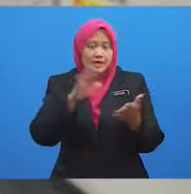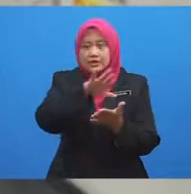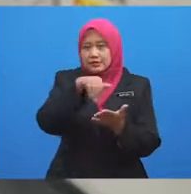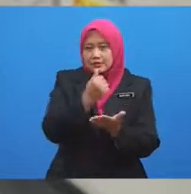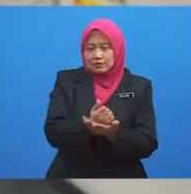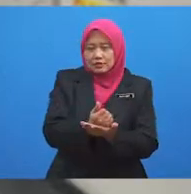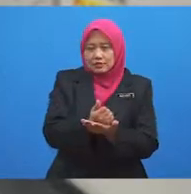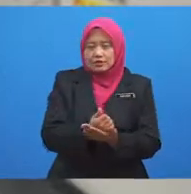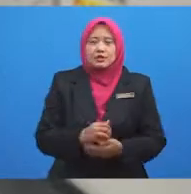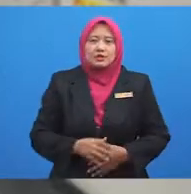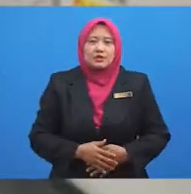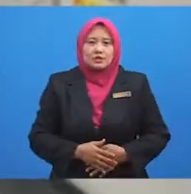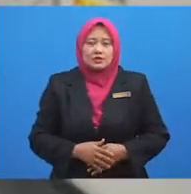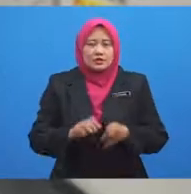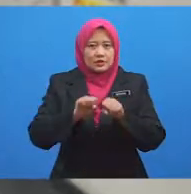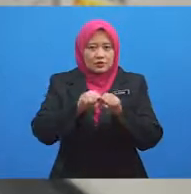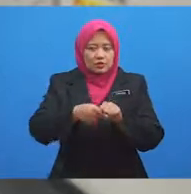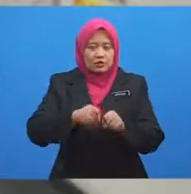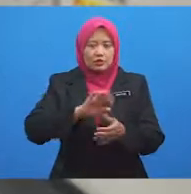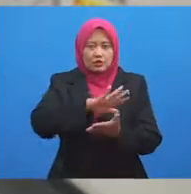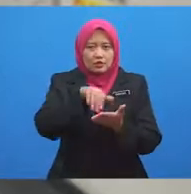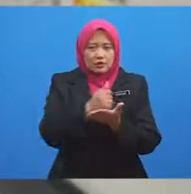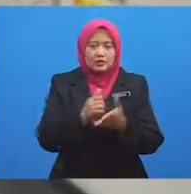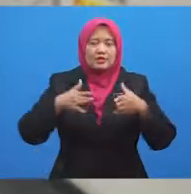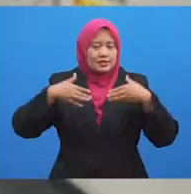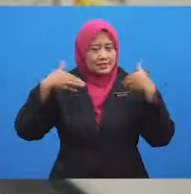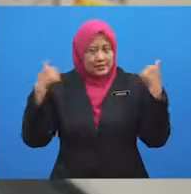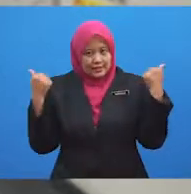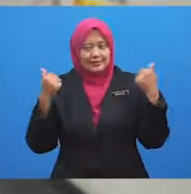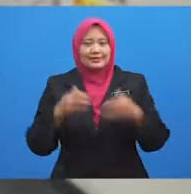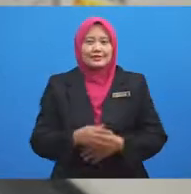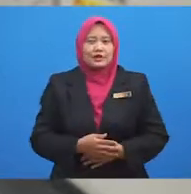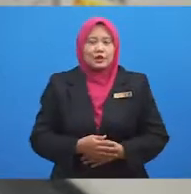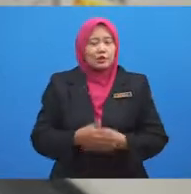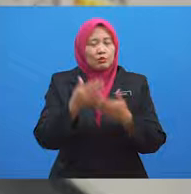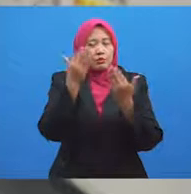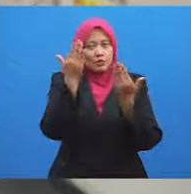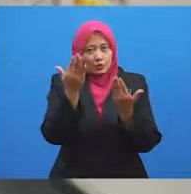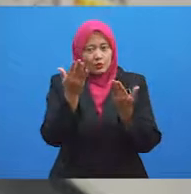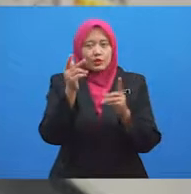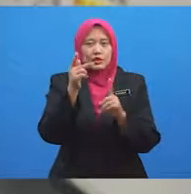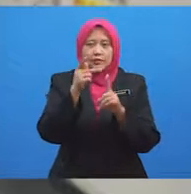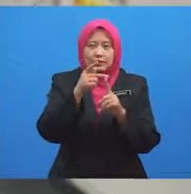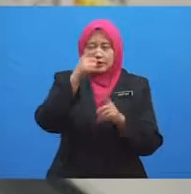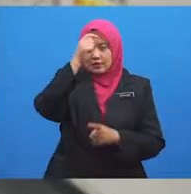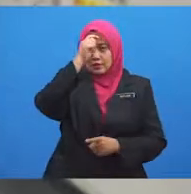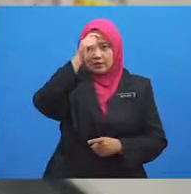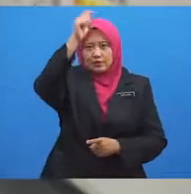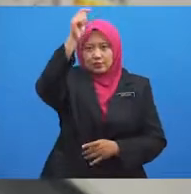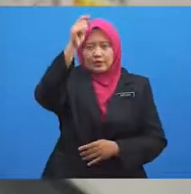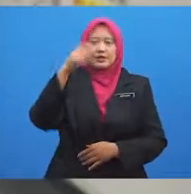murid-murid sekalian dalam keadaan sehat sejahtera. Bersyukur pada Tuhan kerana kita dapat